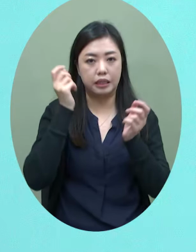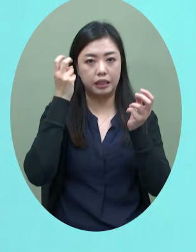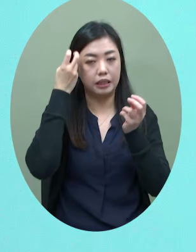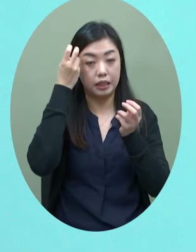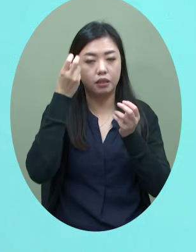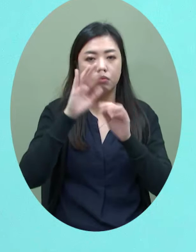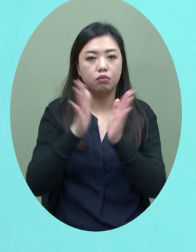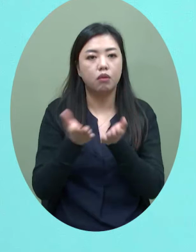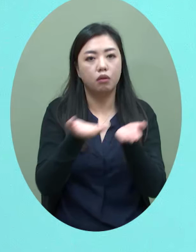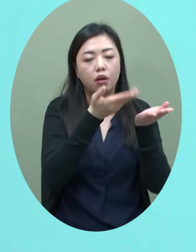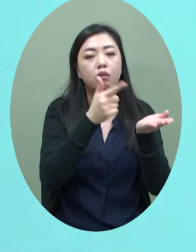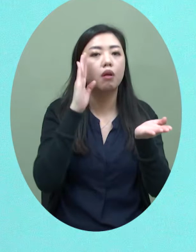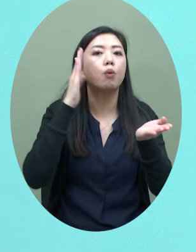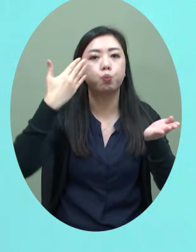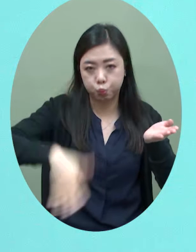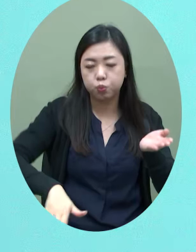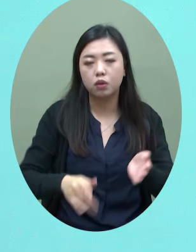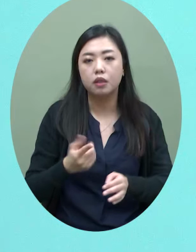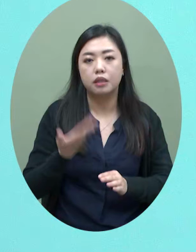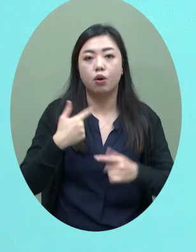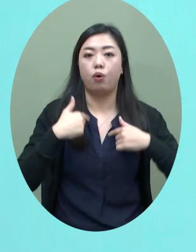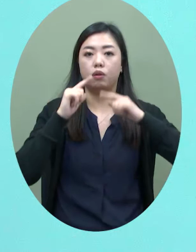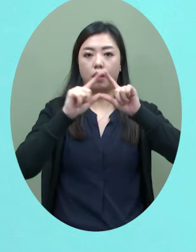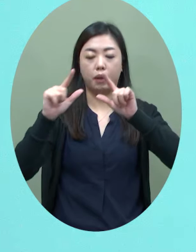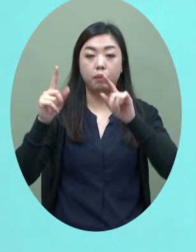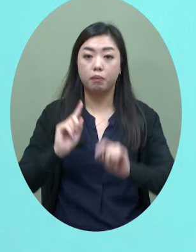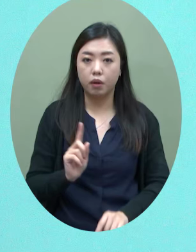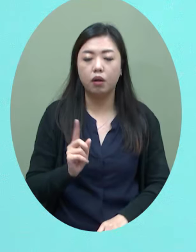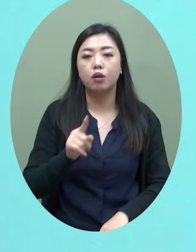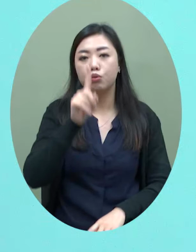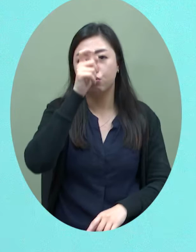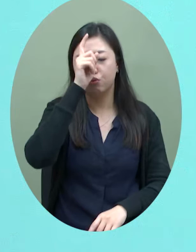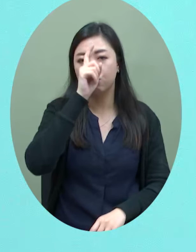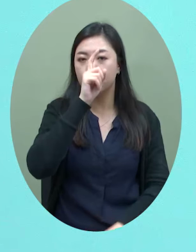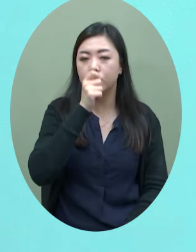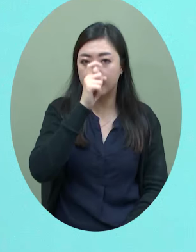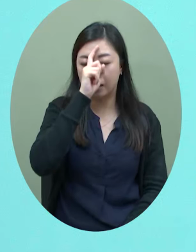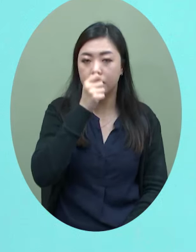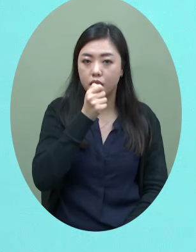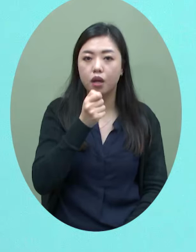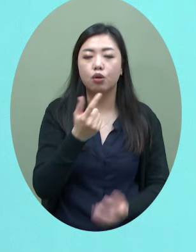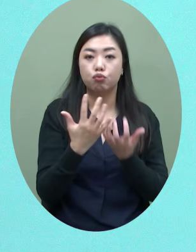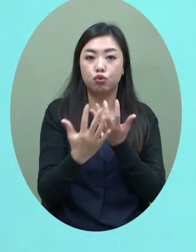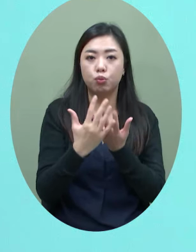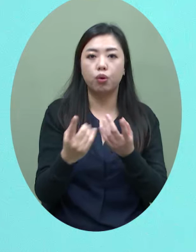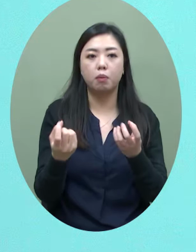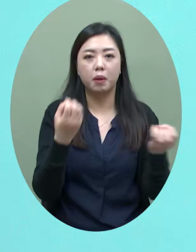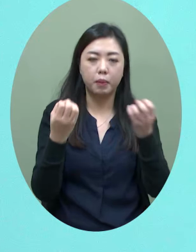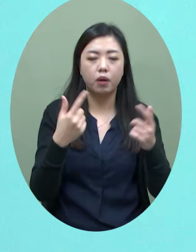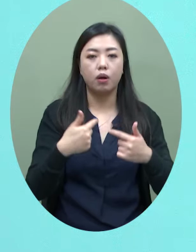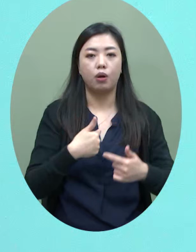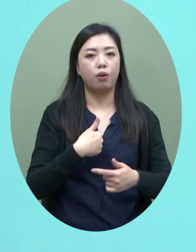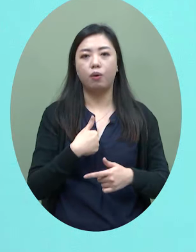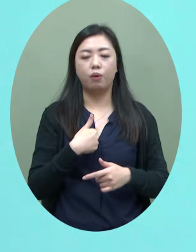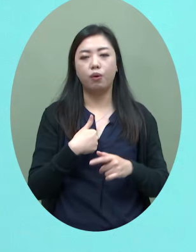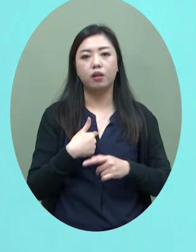見。不過正如我早前回覆都是傳媒的提問呢，我就不適合咧同大家去